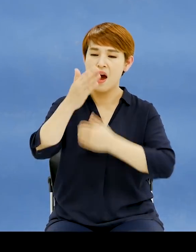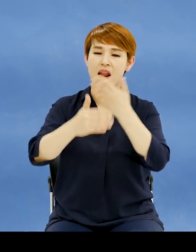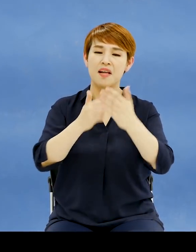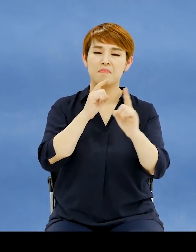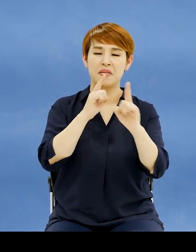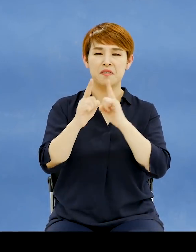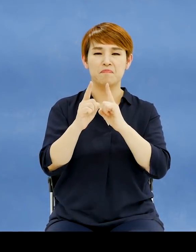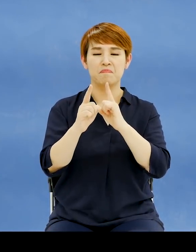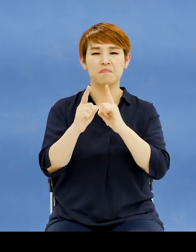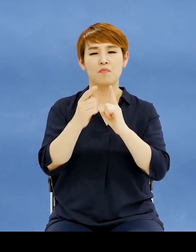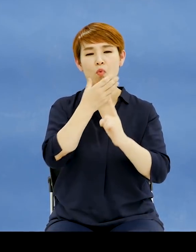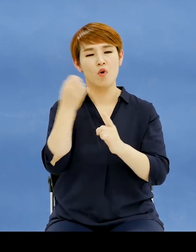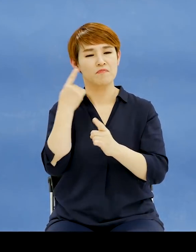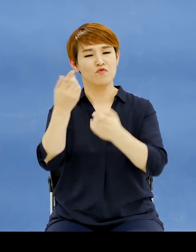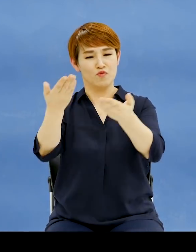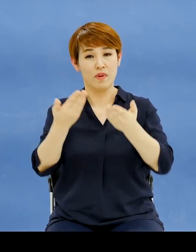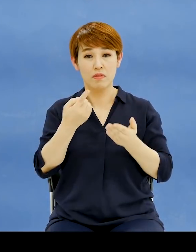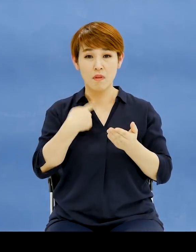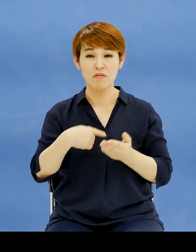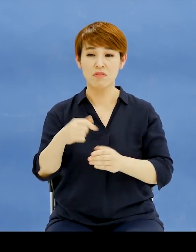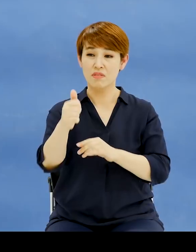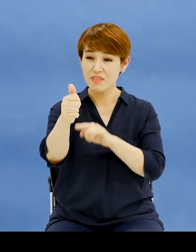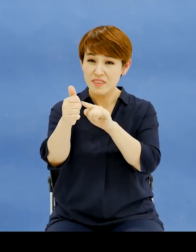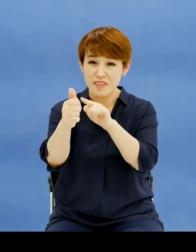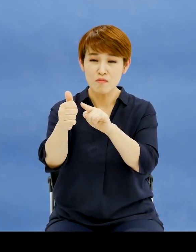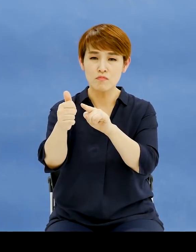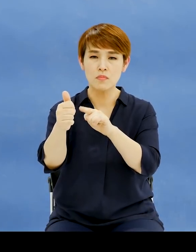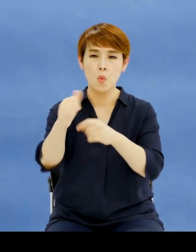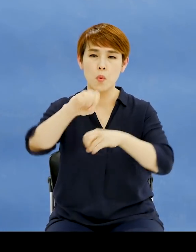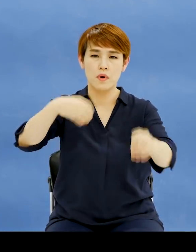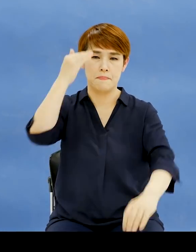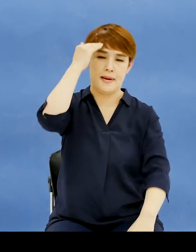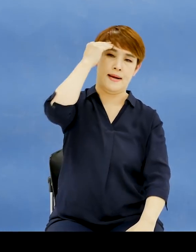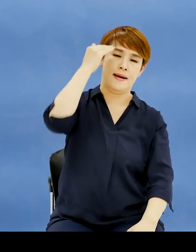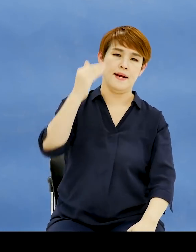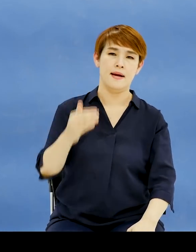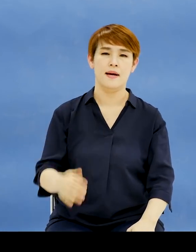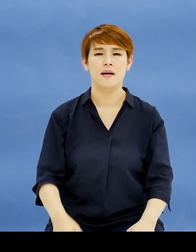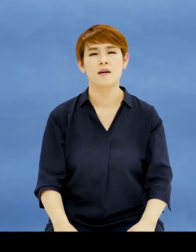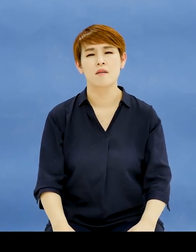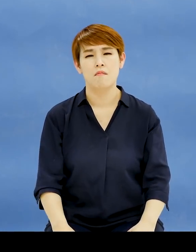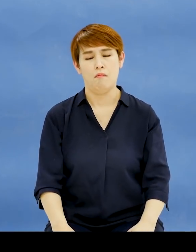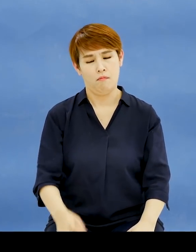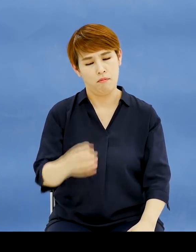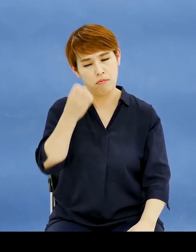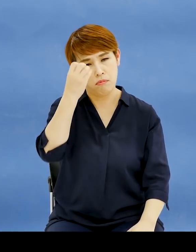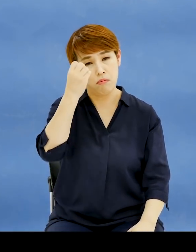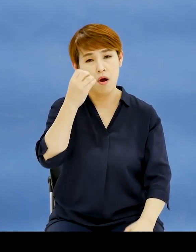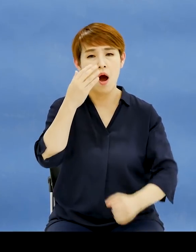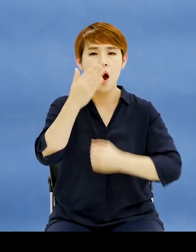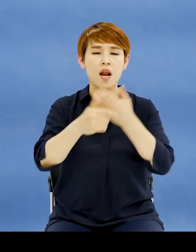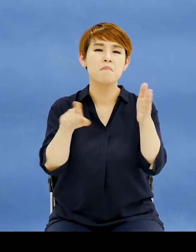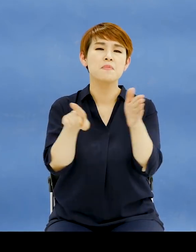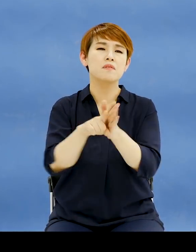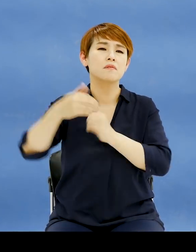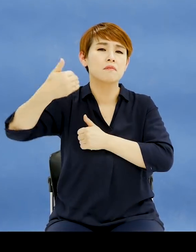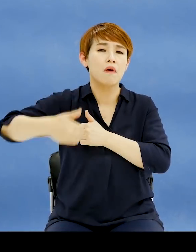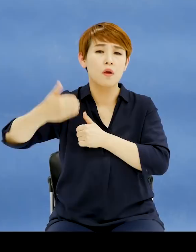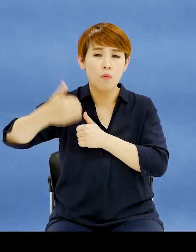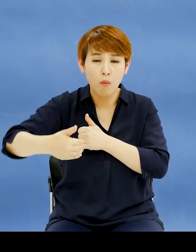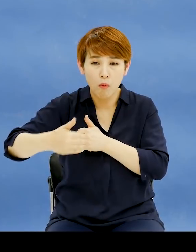했거든요. 하나님에게로 네. 이끄셨던 분이. 네, 그래서 그리고 그것도 이해가 안 갔어요. 그리고 하나님